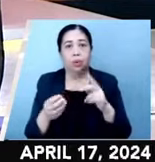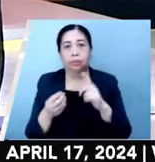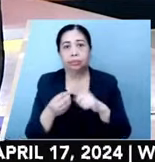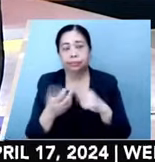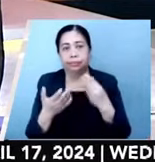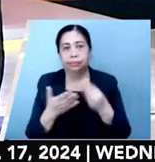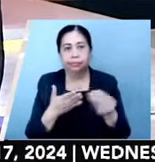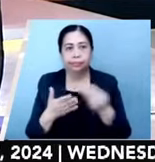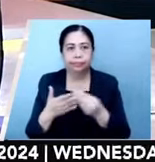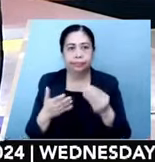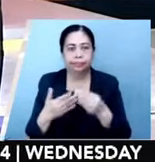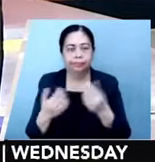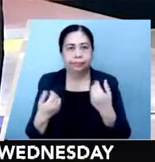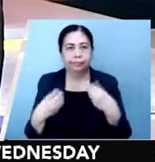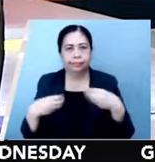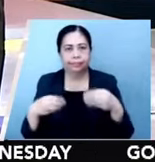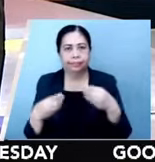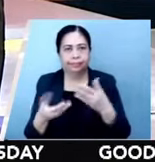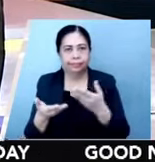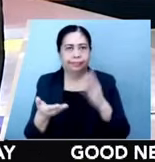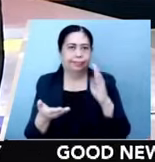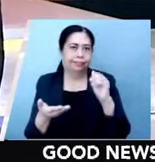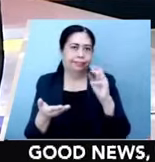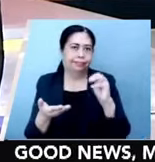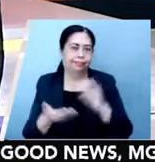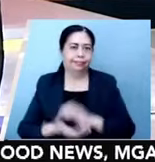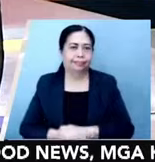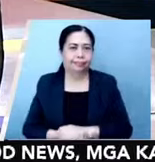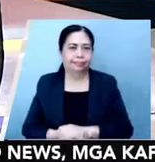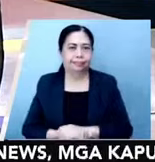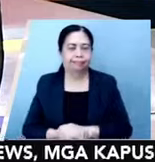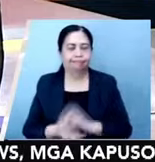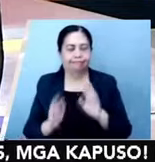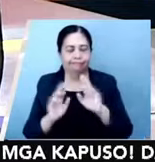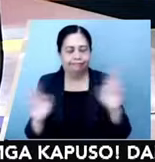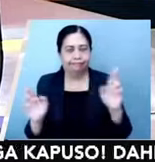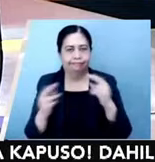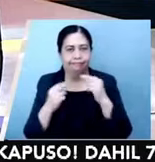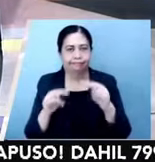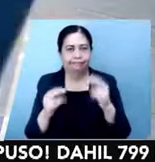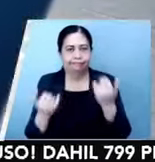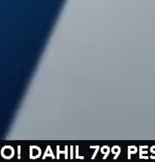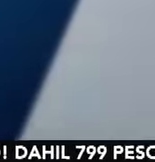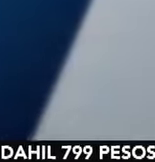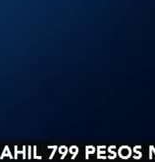Bam Alegre. Ilatag na natin mga unang balita ngayong umaga.